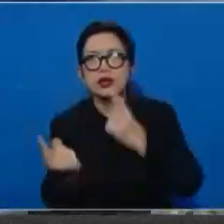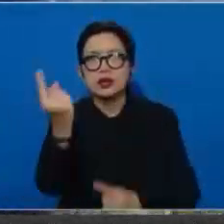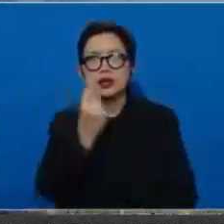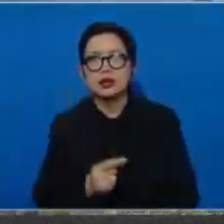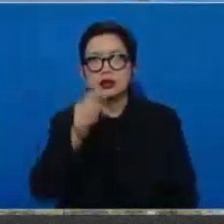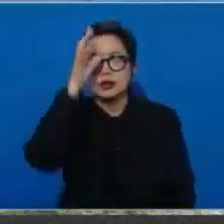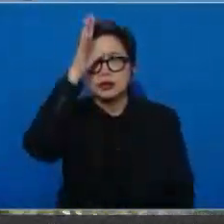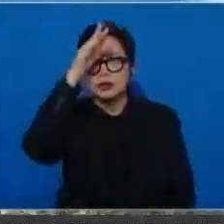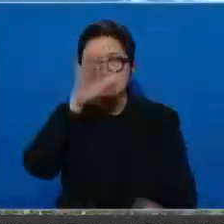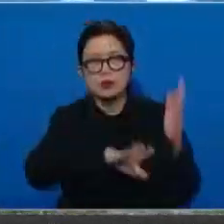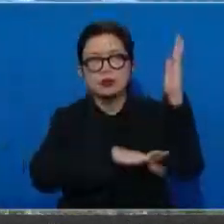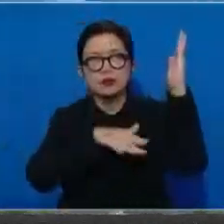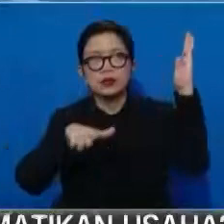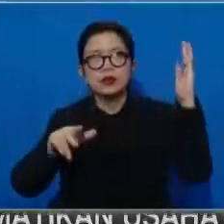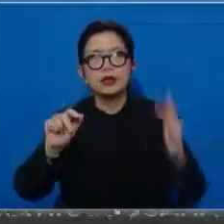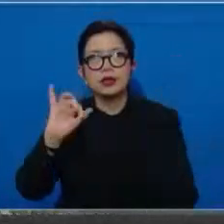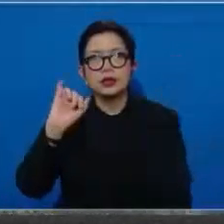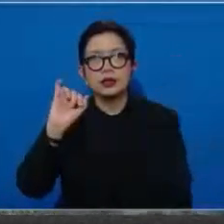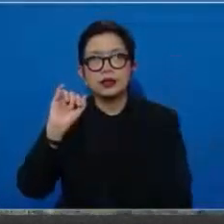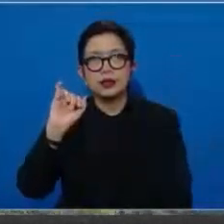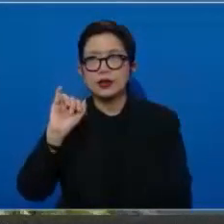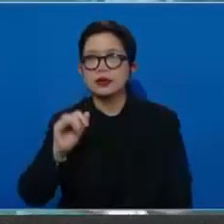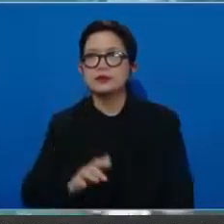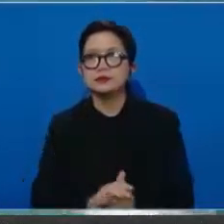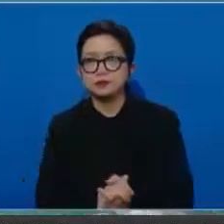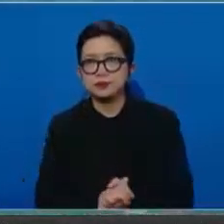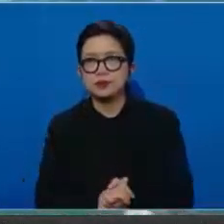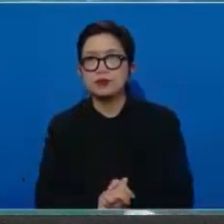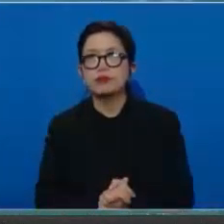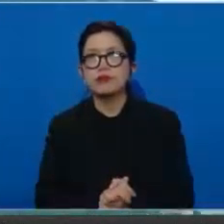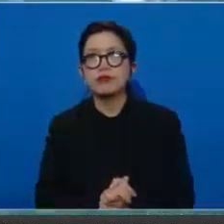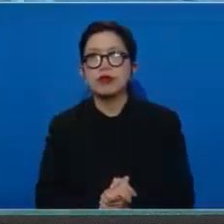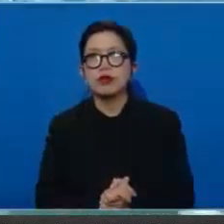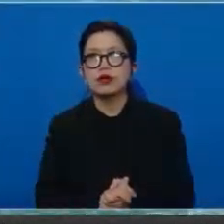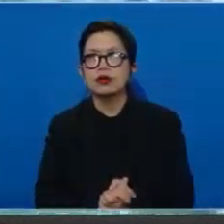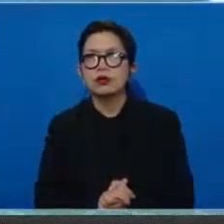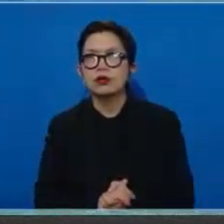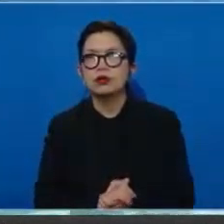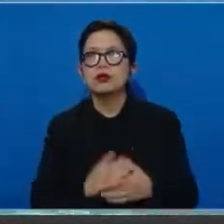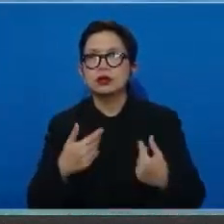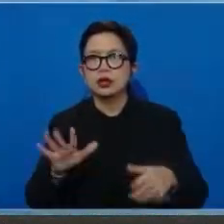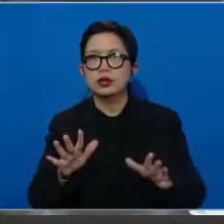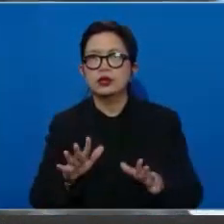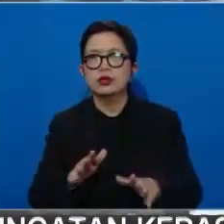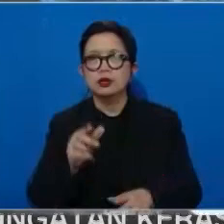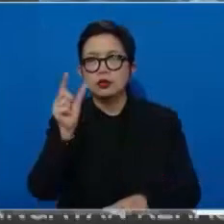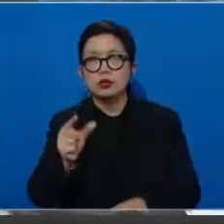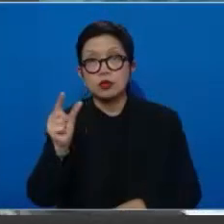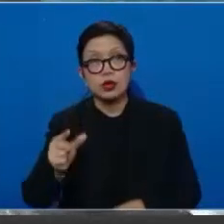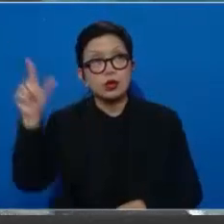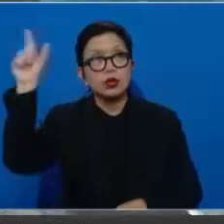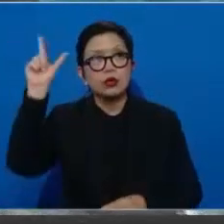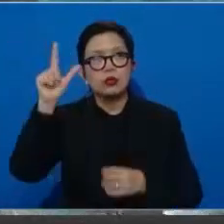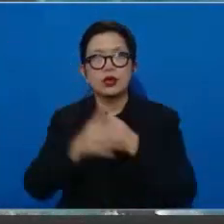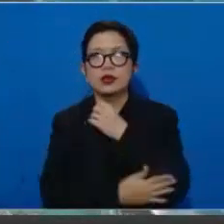adalah Kelingking Beach yang terletak di Nusa Penida, Klungkung. Tak hanya wisatawan domestik, wisatawan mancanegara tampak memenuhi